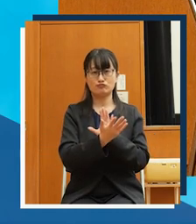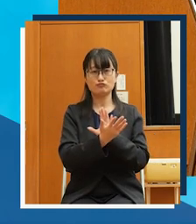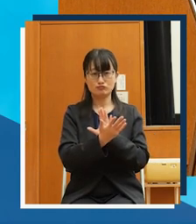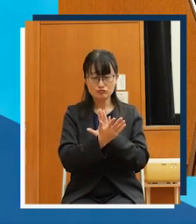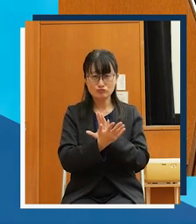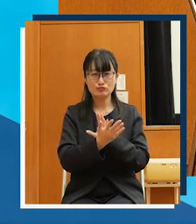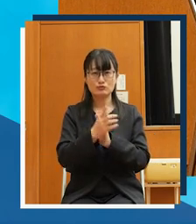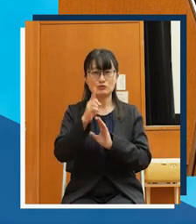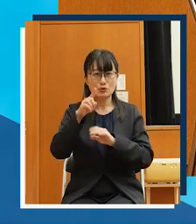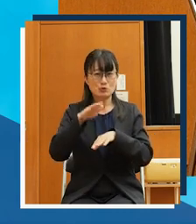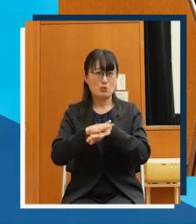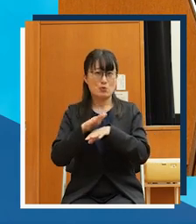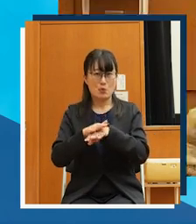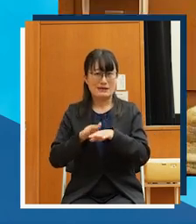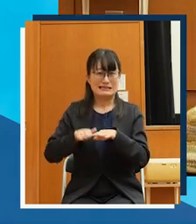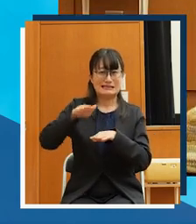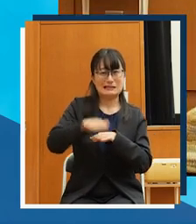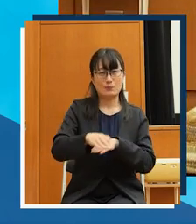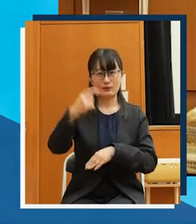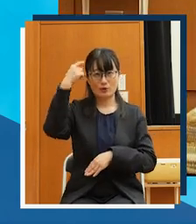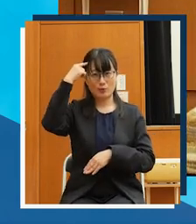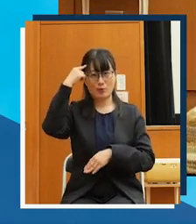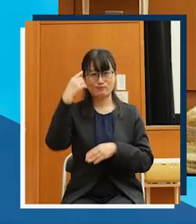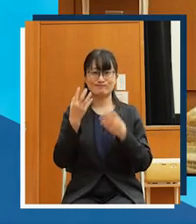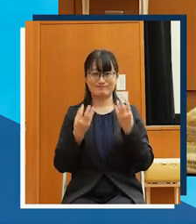以上ですどありがとうございまし